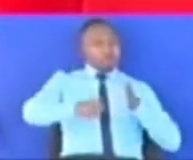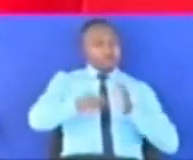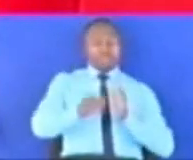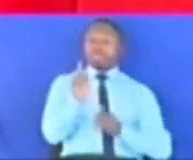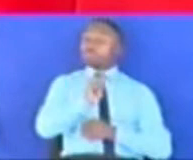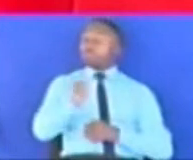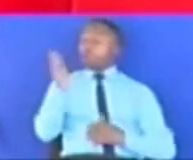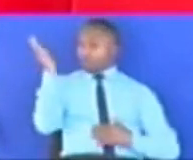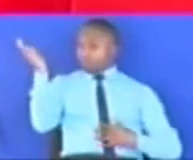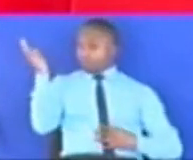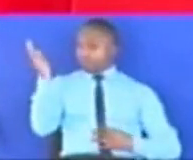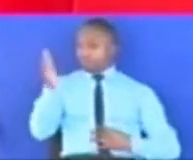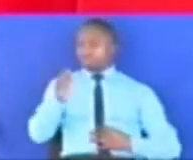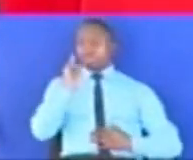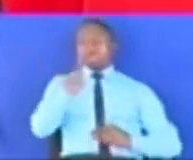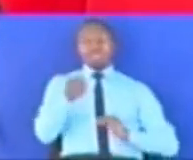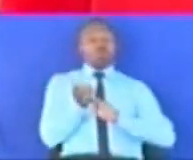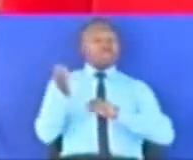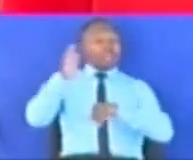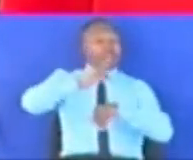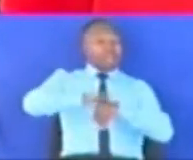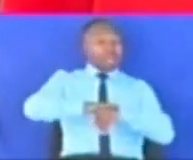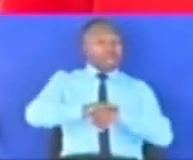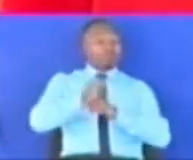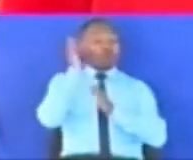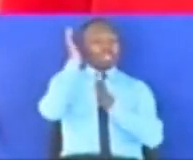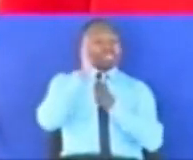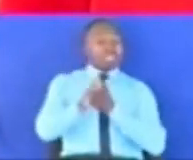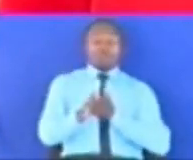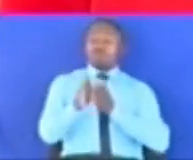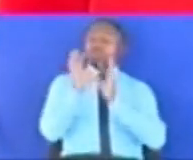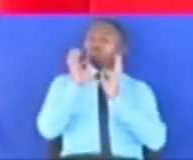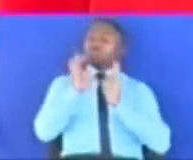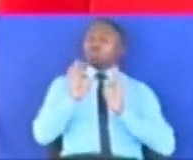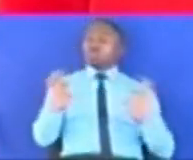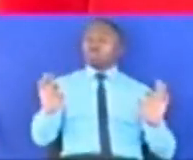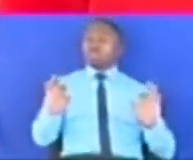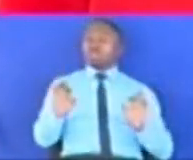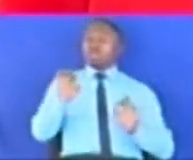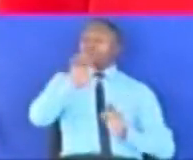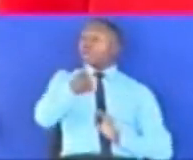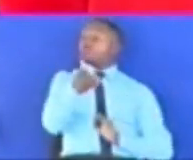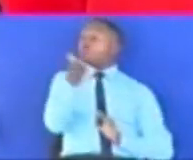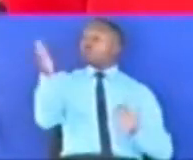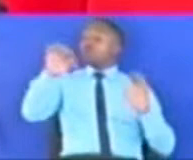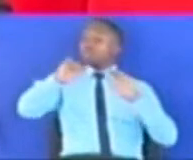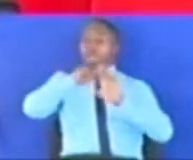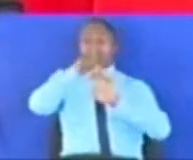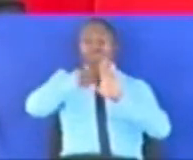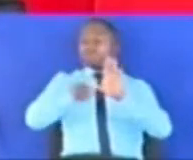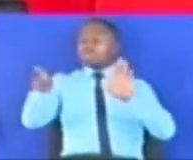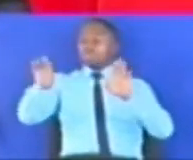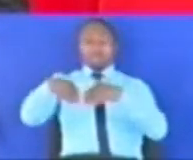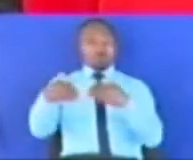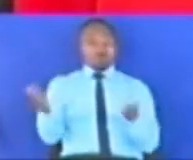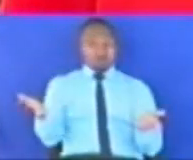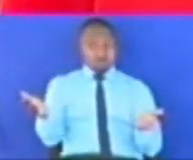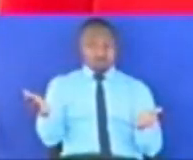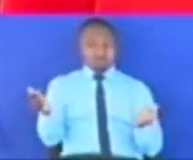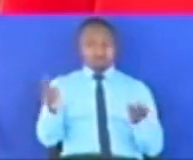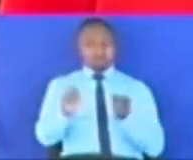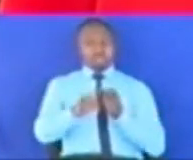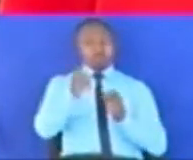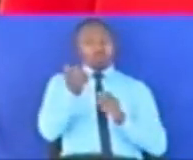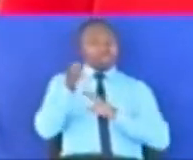Kibaha ambacho kina utaalamu wa ajabu mzuri ambao hauko mahala popote Afrika Mashariki. Wa